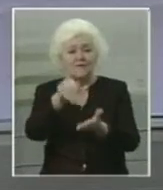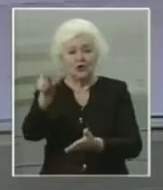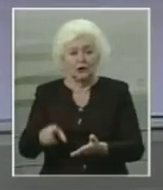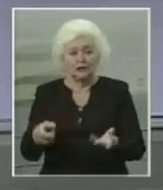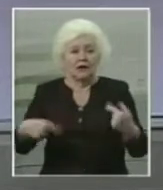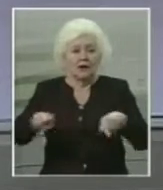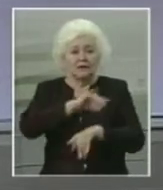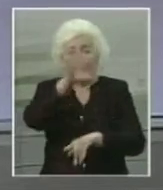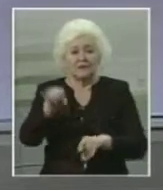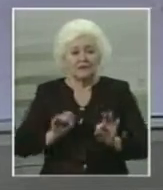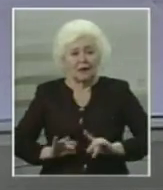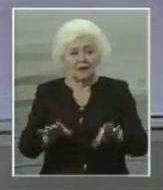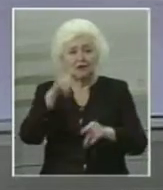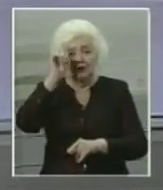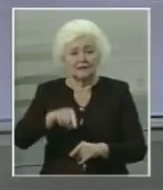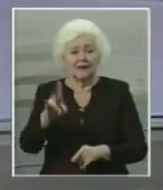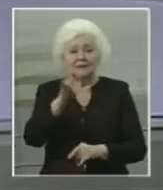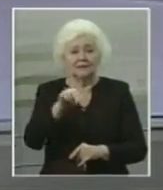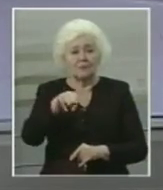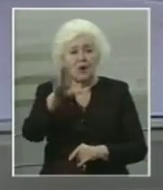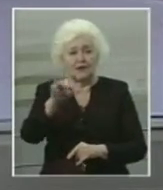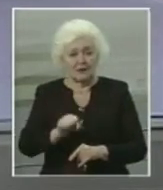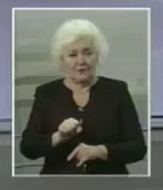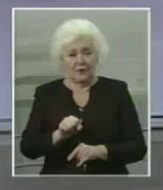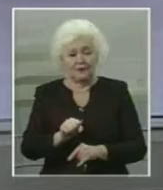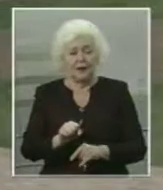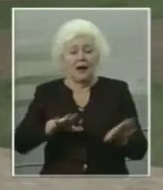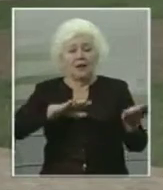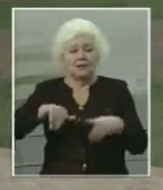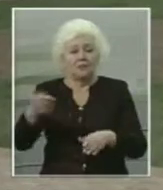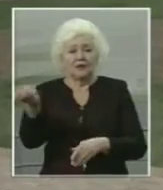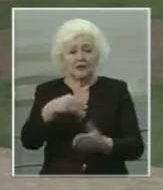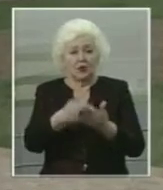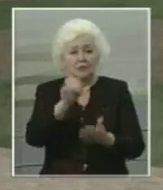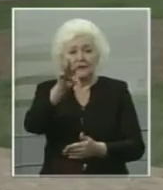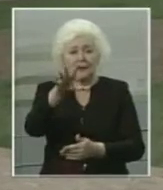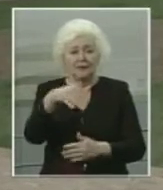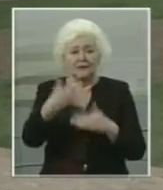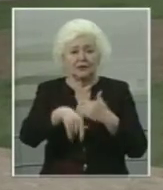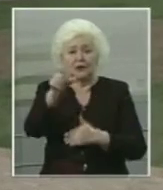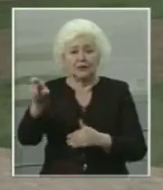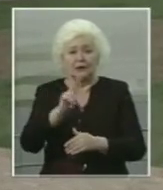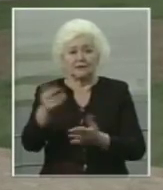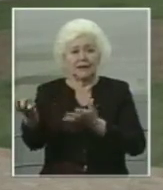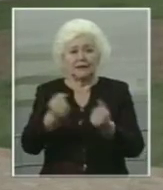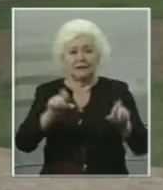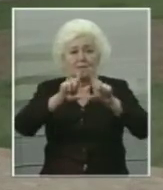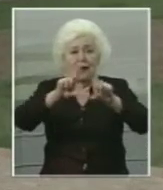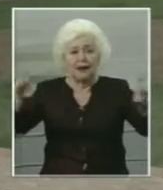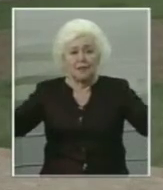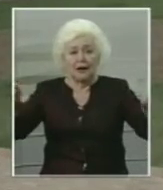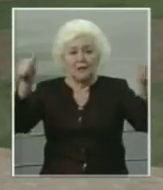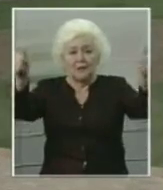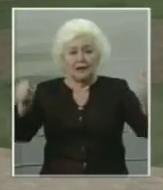все пройшло, знає наша Наталія Тимофєєва. На мітинг прийшло близько 15 херсонців, які тримали плакати